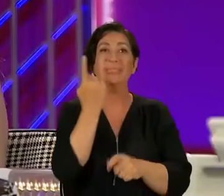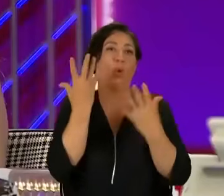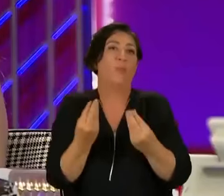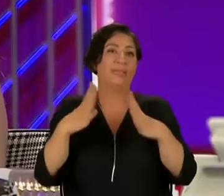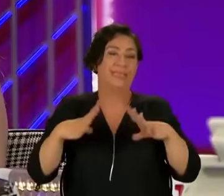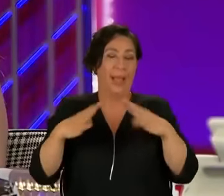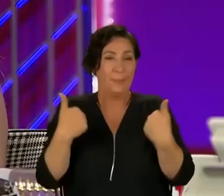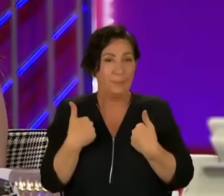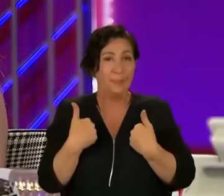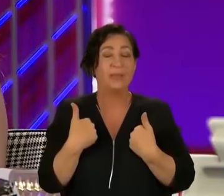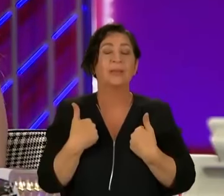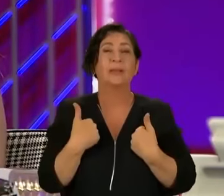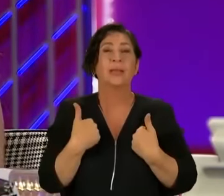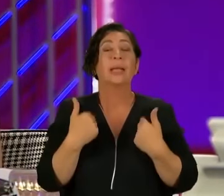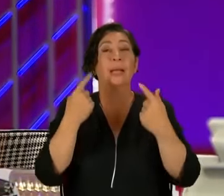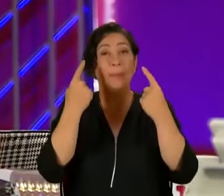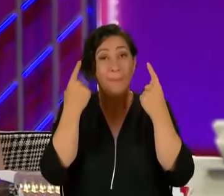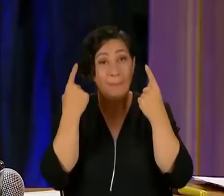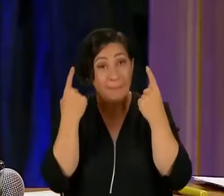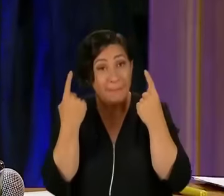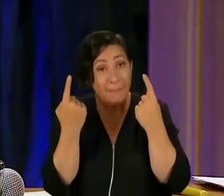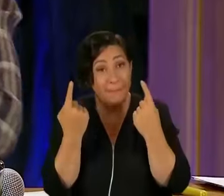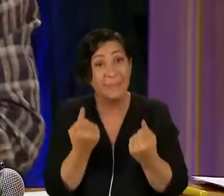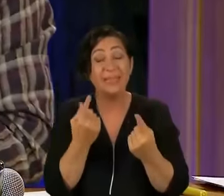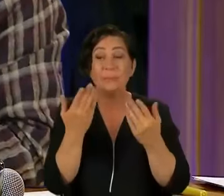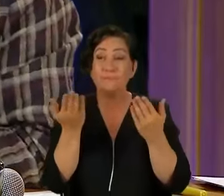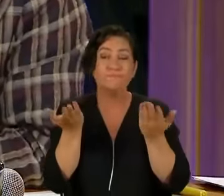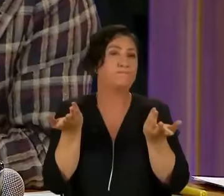Aslında tek derdim o. Bir de tabii ki